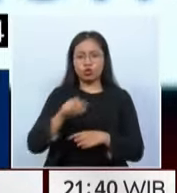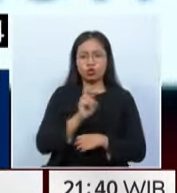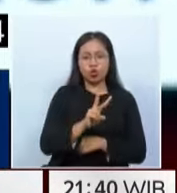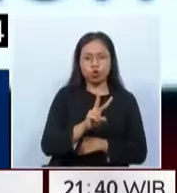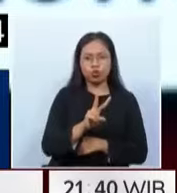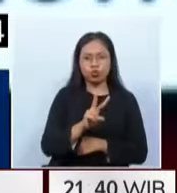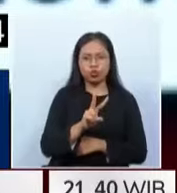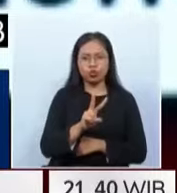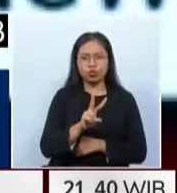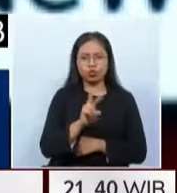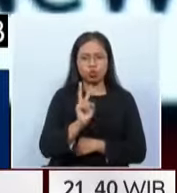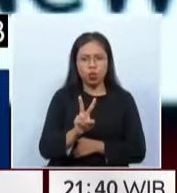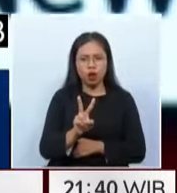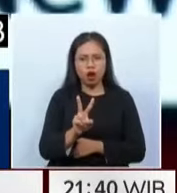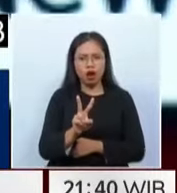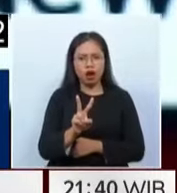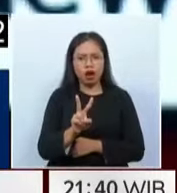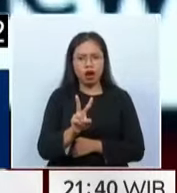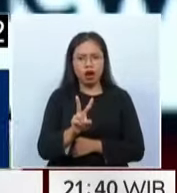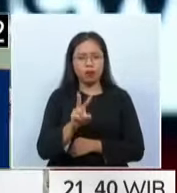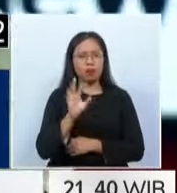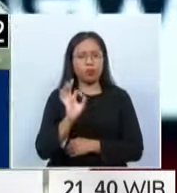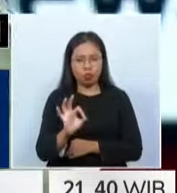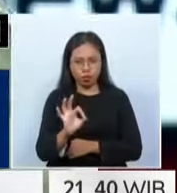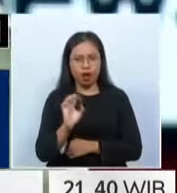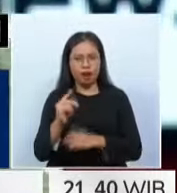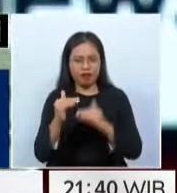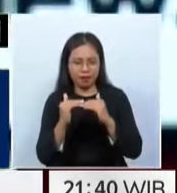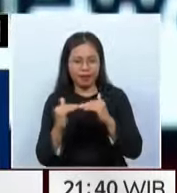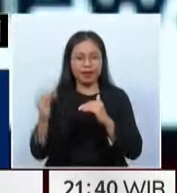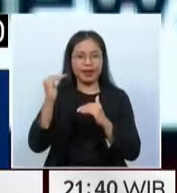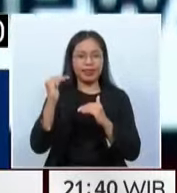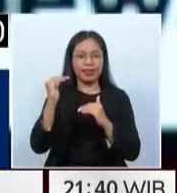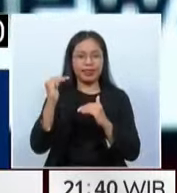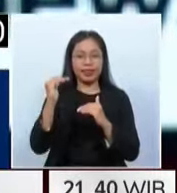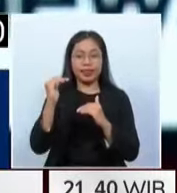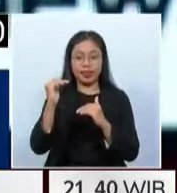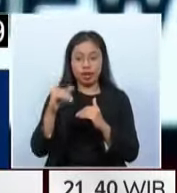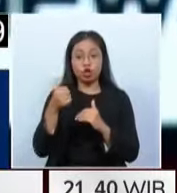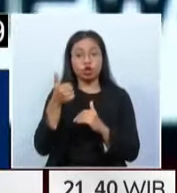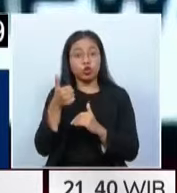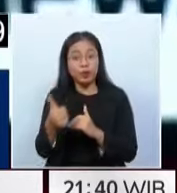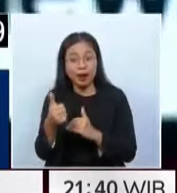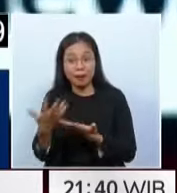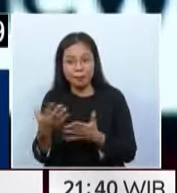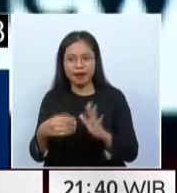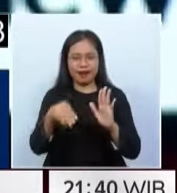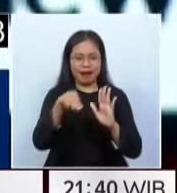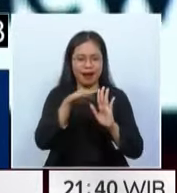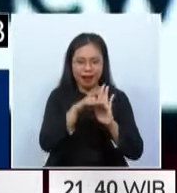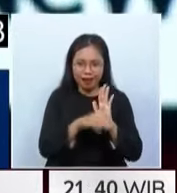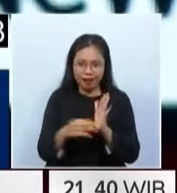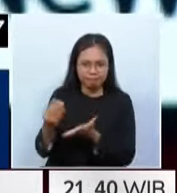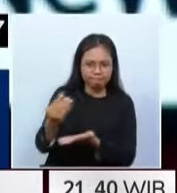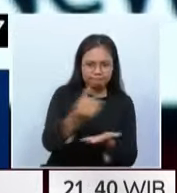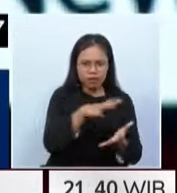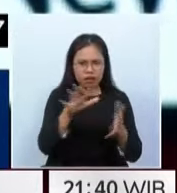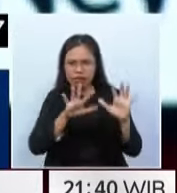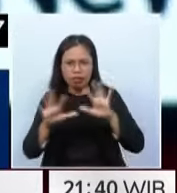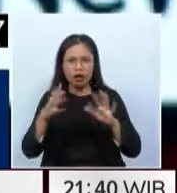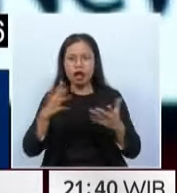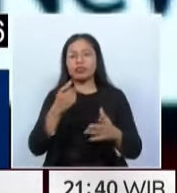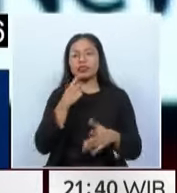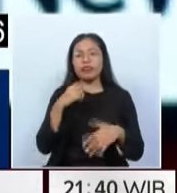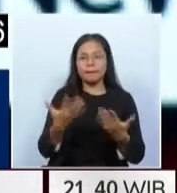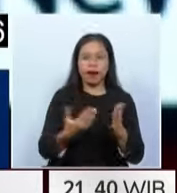136,996 triliun ada peningkatan maksud saya agar kita tidak keliru pada soal data dan capaian EMF kita dari